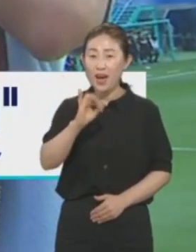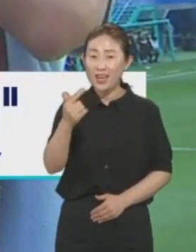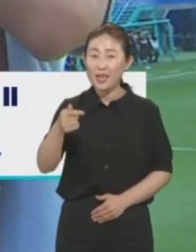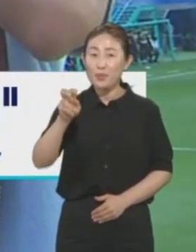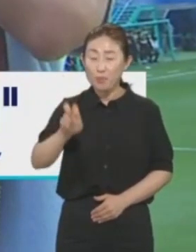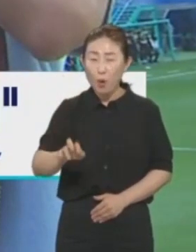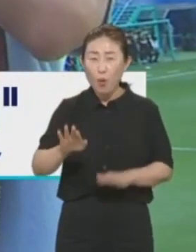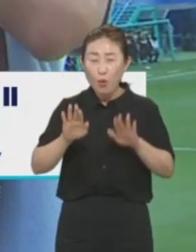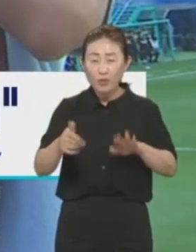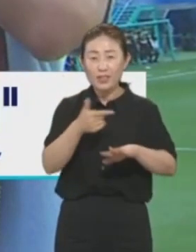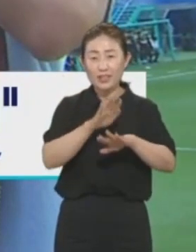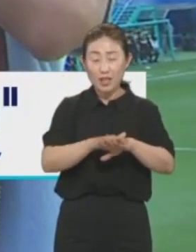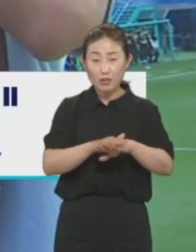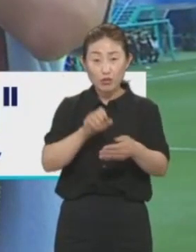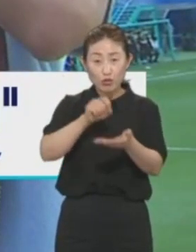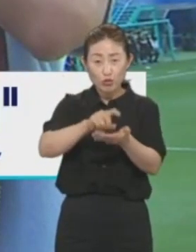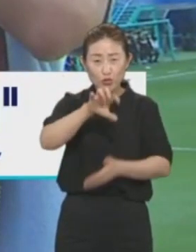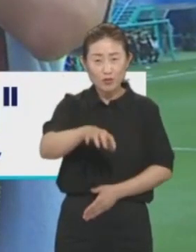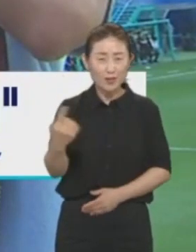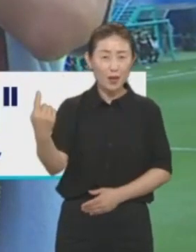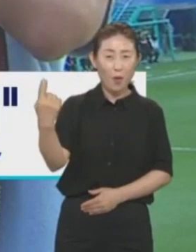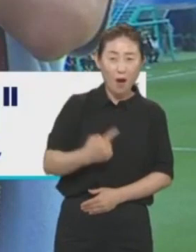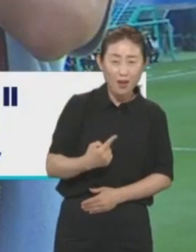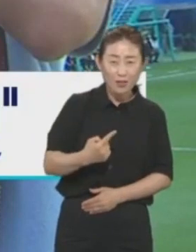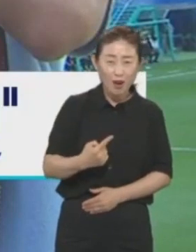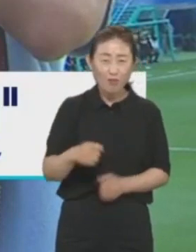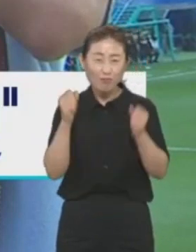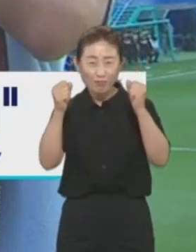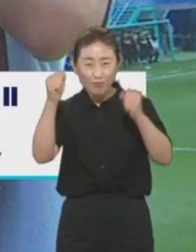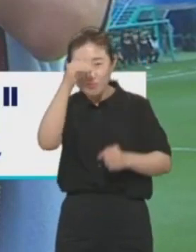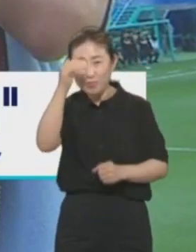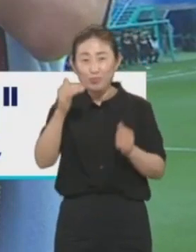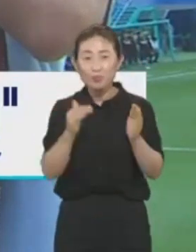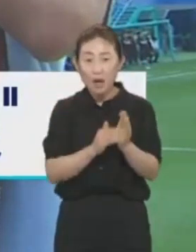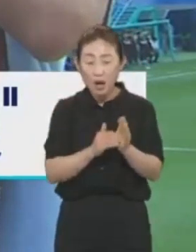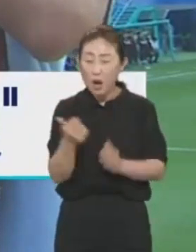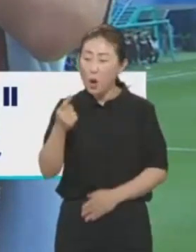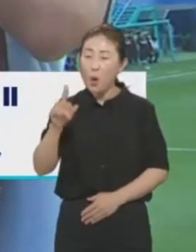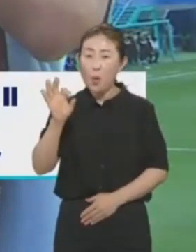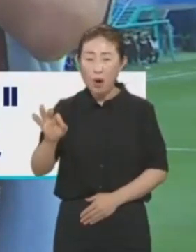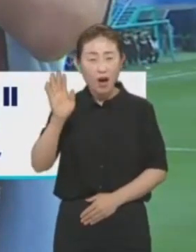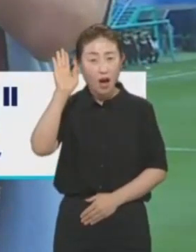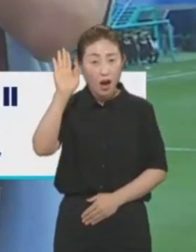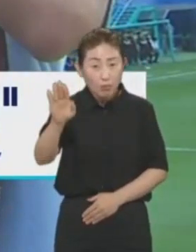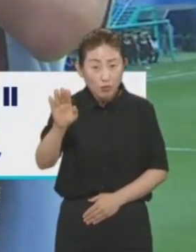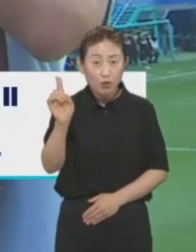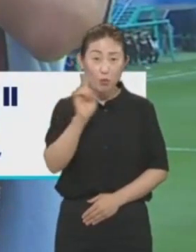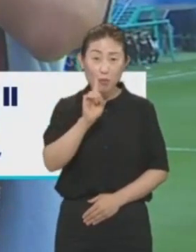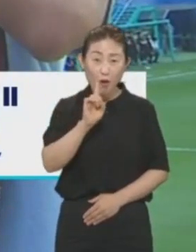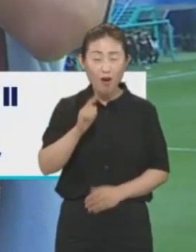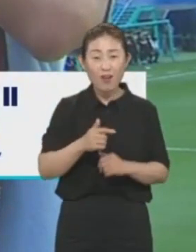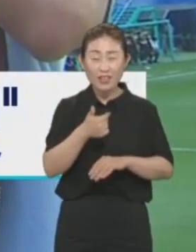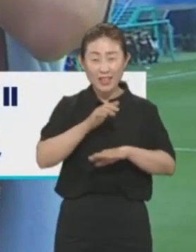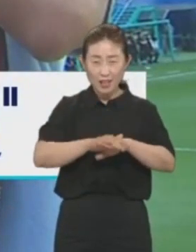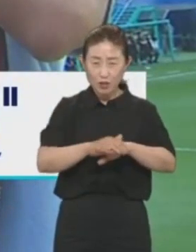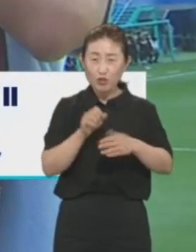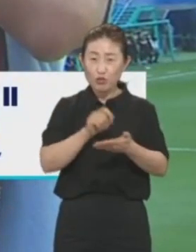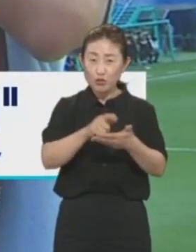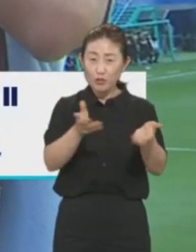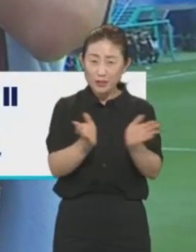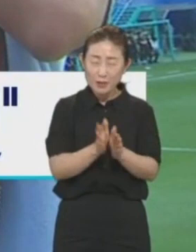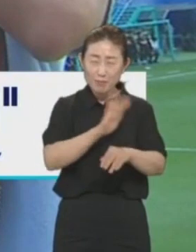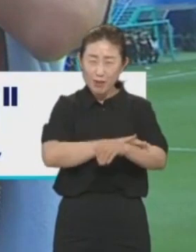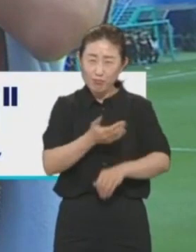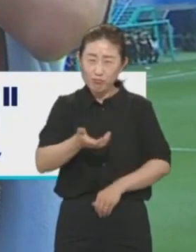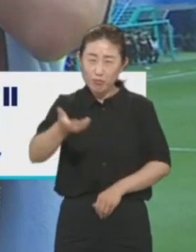홈경기를 응원했습니다. 황인범 선수는 대전은 K리그 명문구단이 될 것이라며 변함없는 애정을 나타냈고